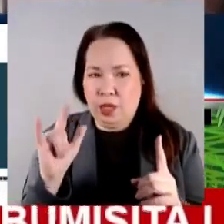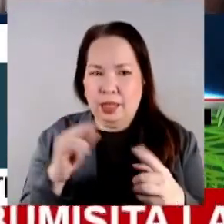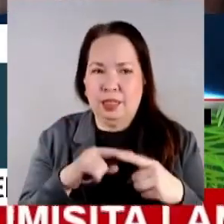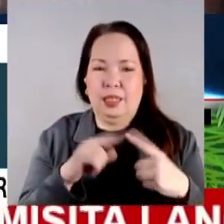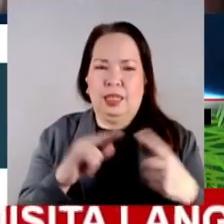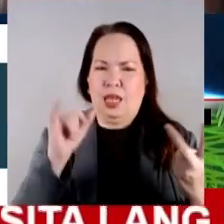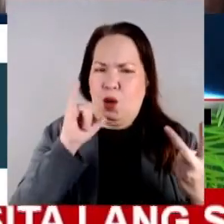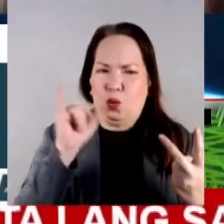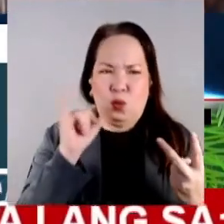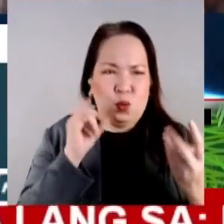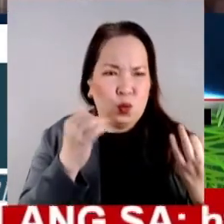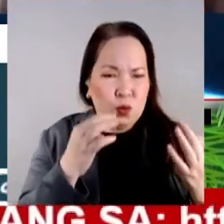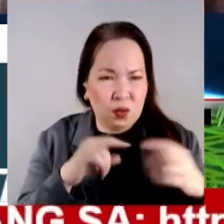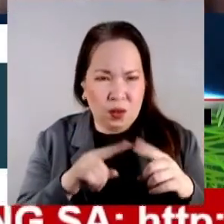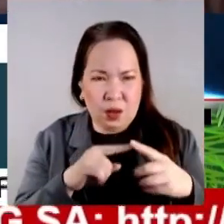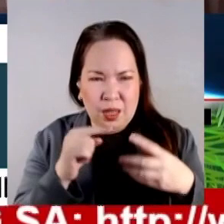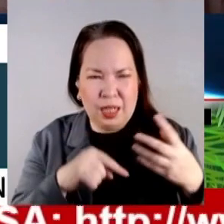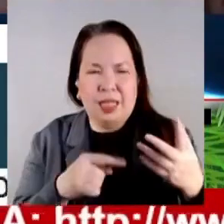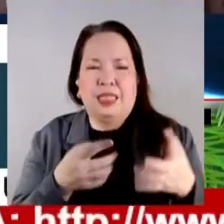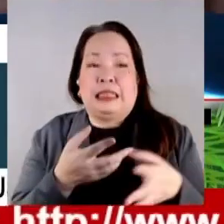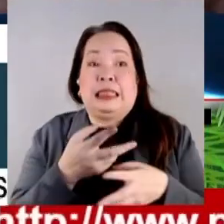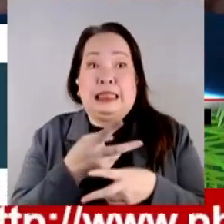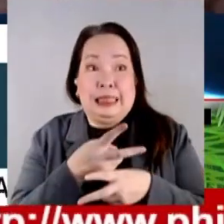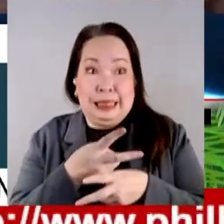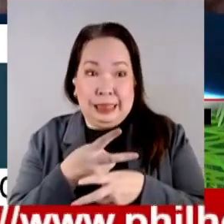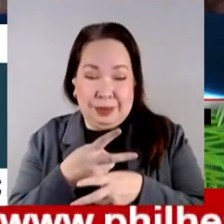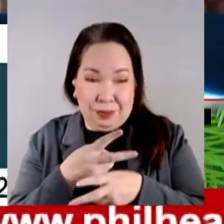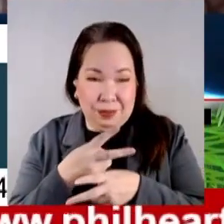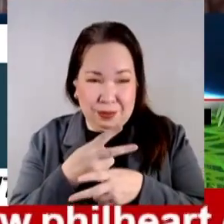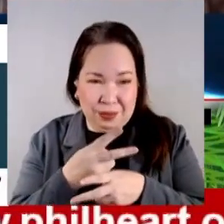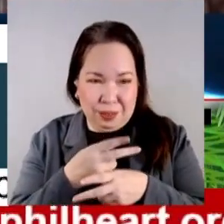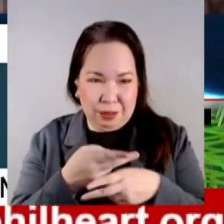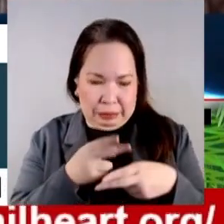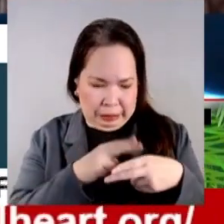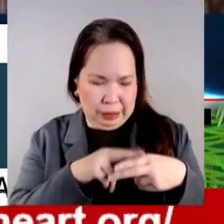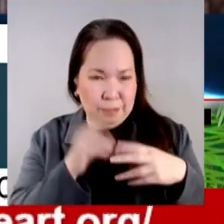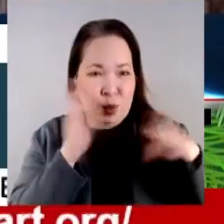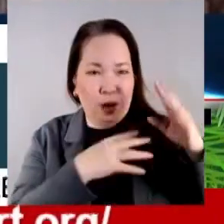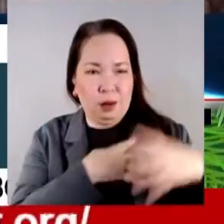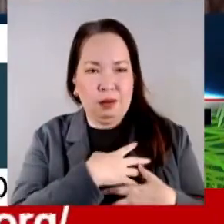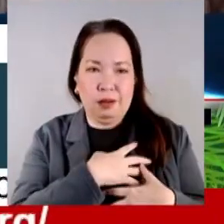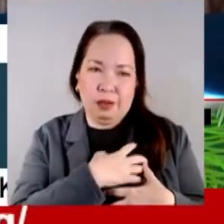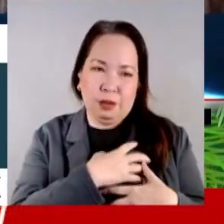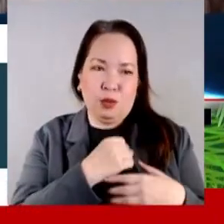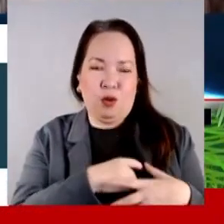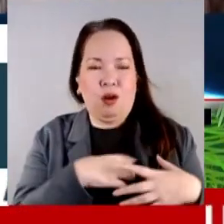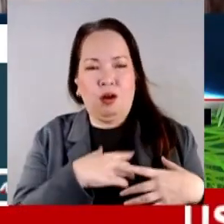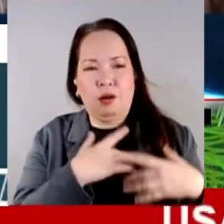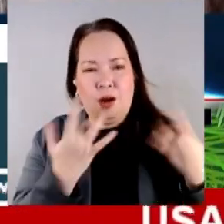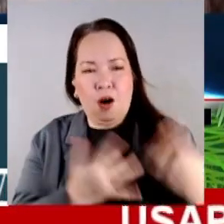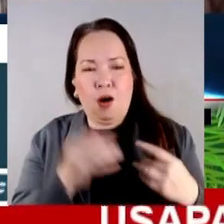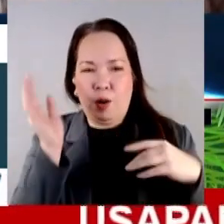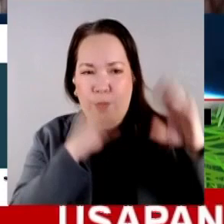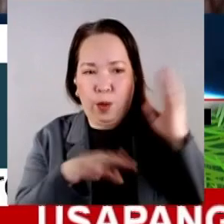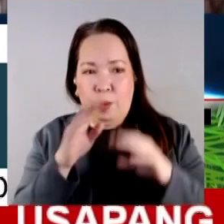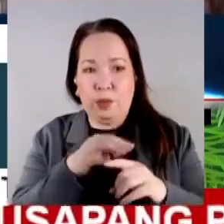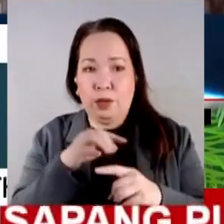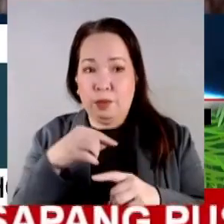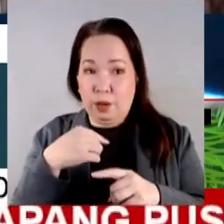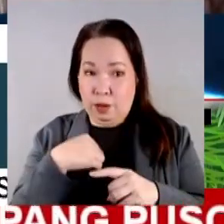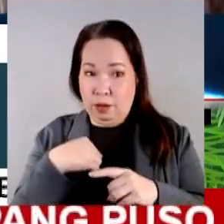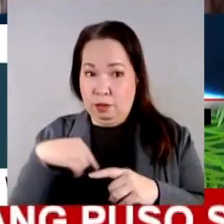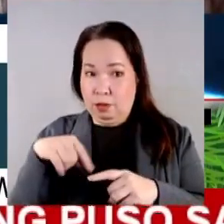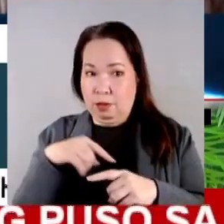no? Napo, yun, makikita po natin yung pagdagdag ng mga stroke at heart attack. So bilang isang interventionist or